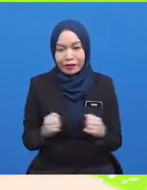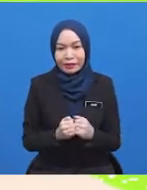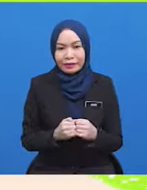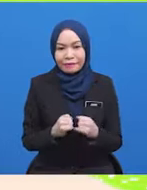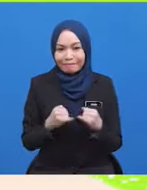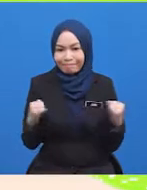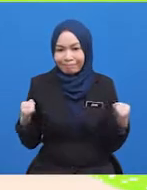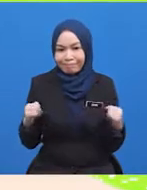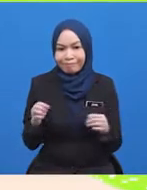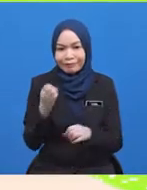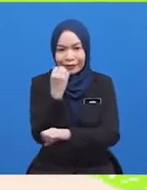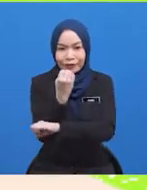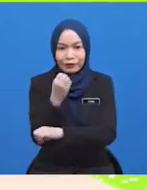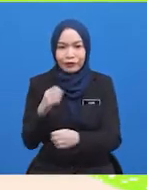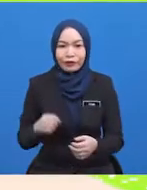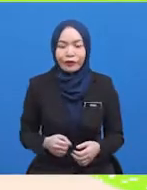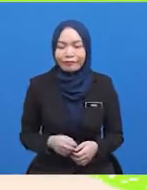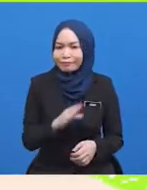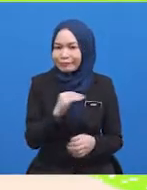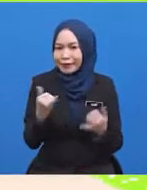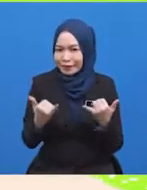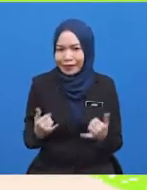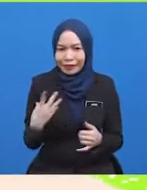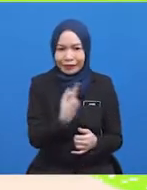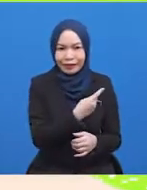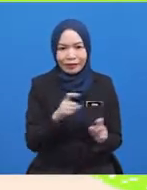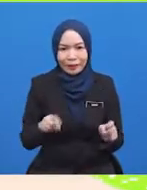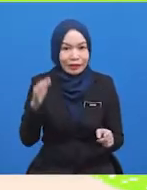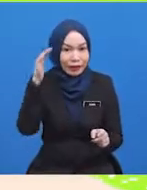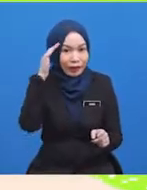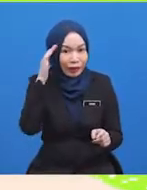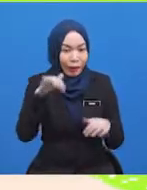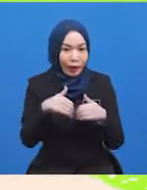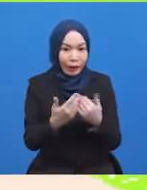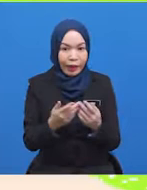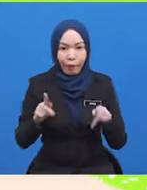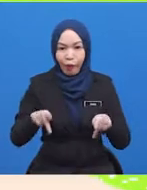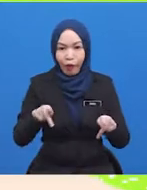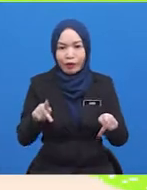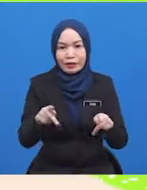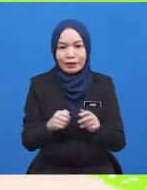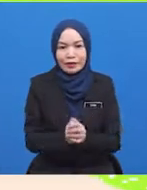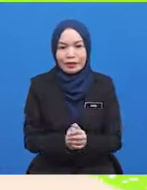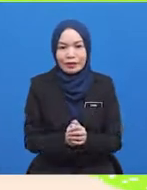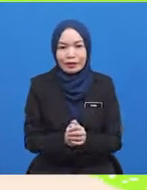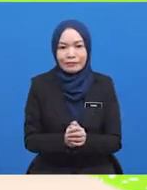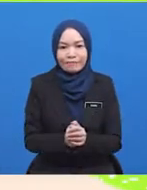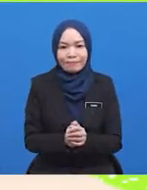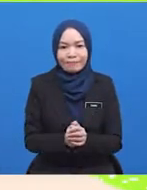Sekarang, kita akan mengetahui proses pembentukan ketiga-tiga batuan